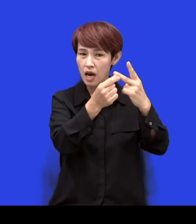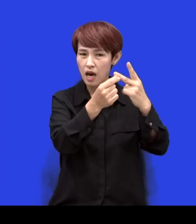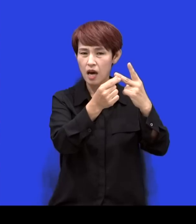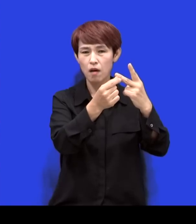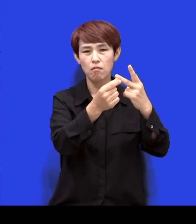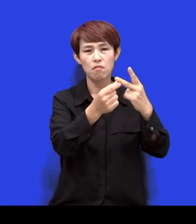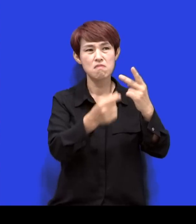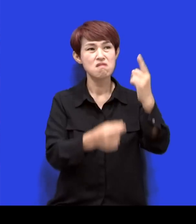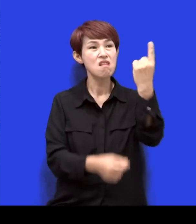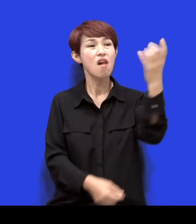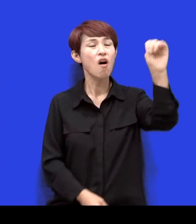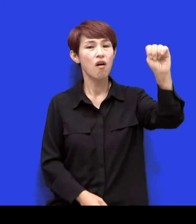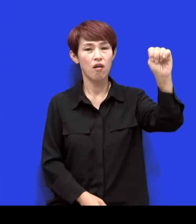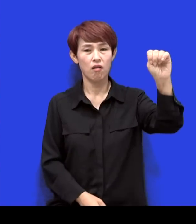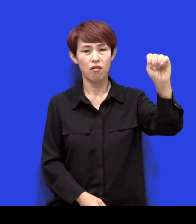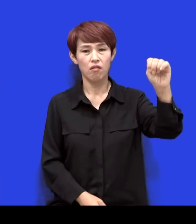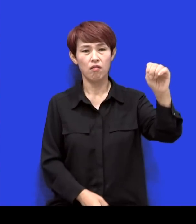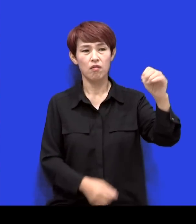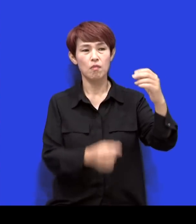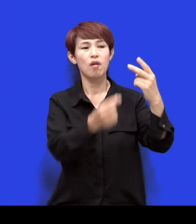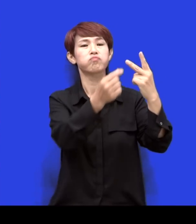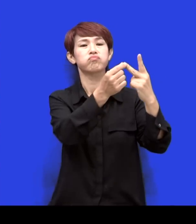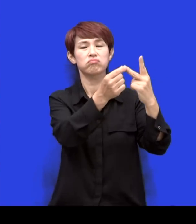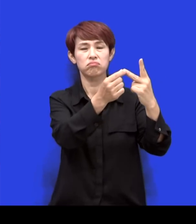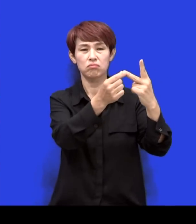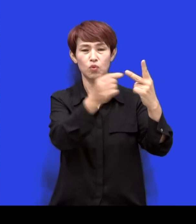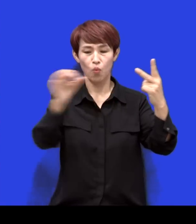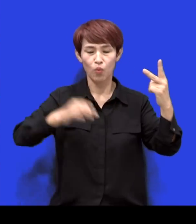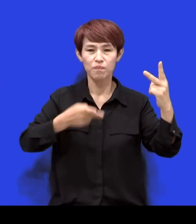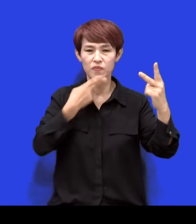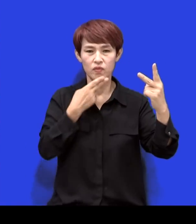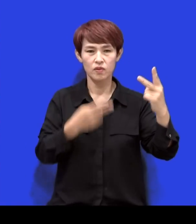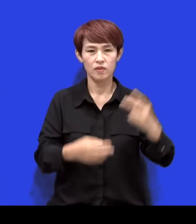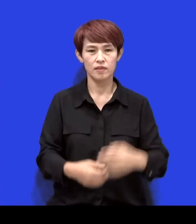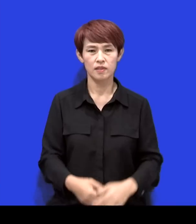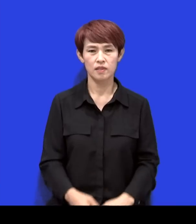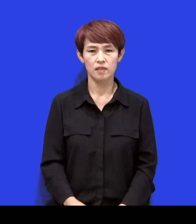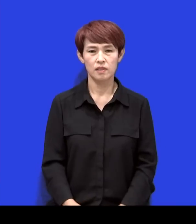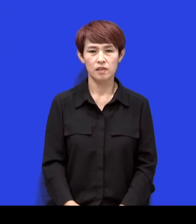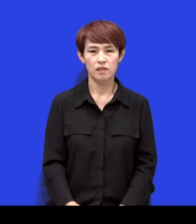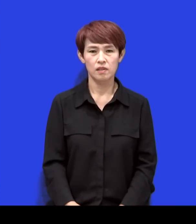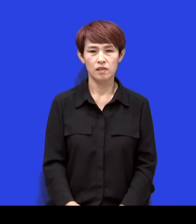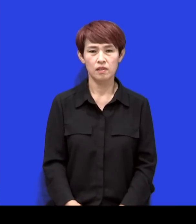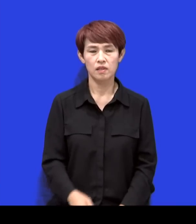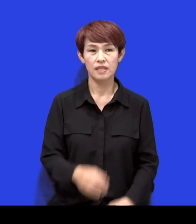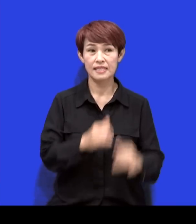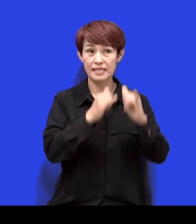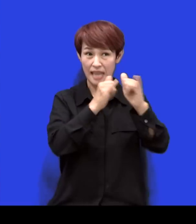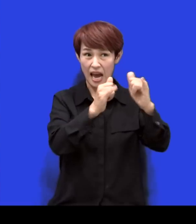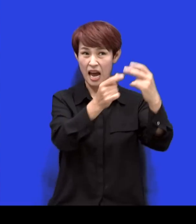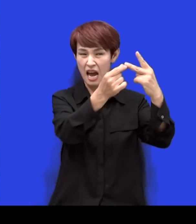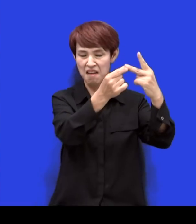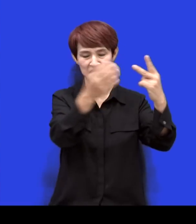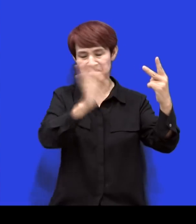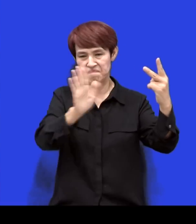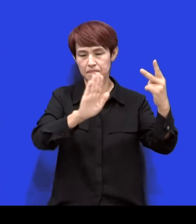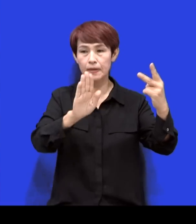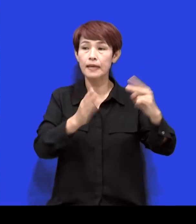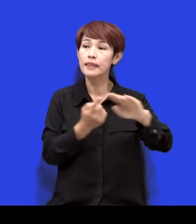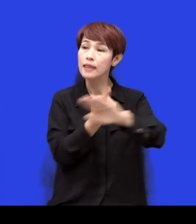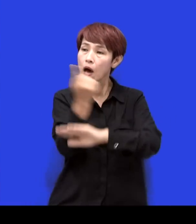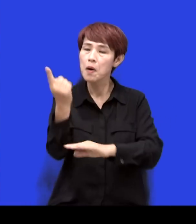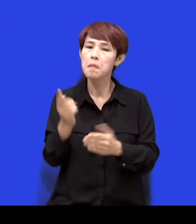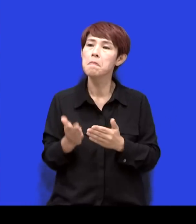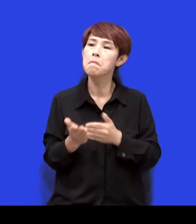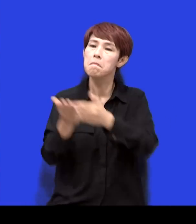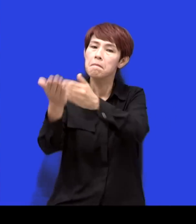크잖아요. 말씀하셨듯이. 그럼 안 받는다는 건 무슨 뜻이에요? 안 받으면 난 다음번에 그걸 다시 출품할 수 있다는 뜻이에요? 그렇죠. 예. 그러니까 귀속이 안 되니까